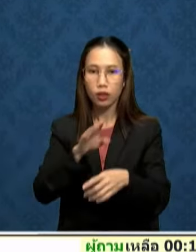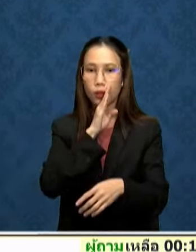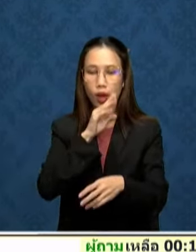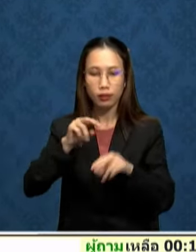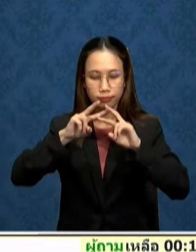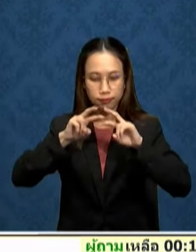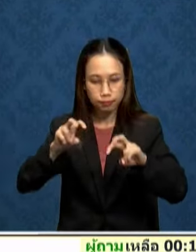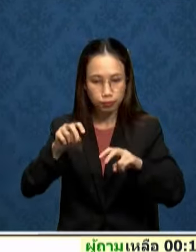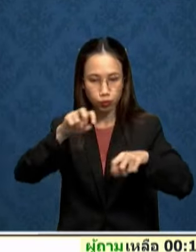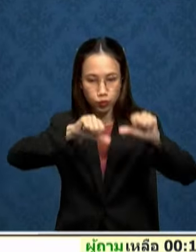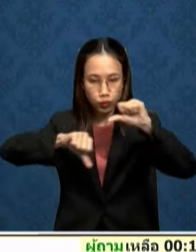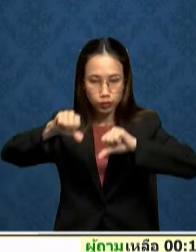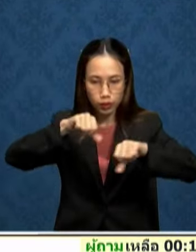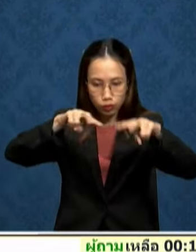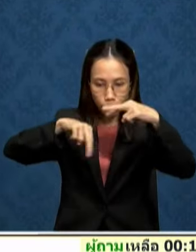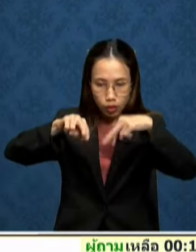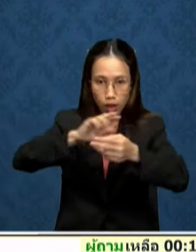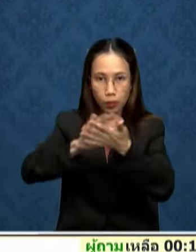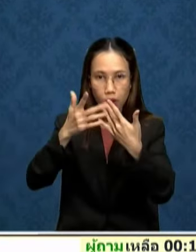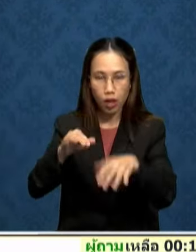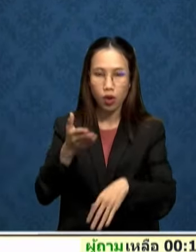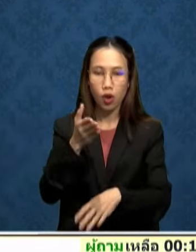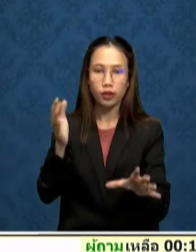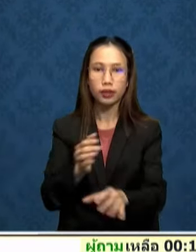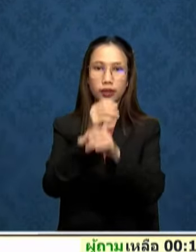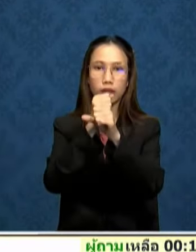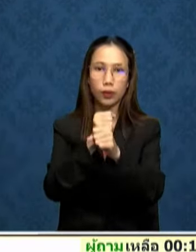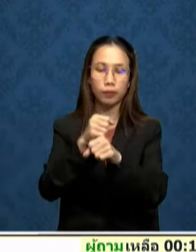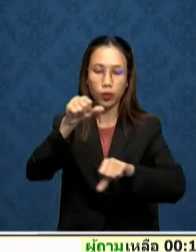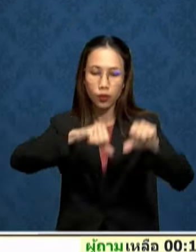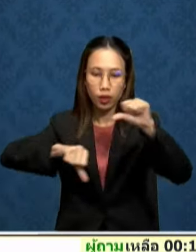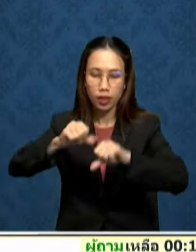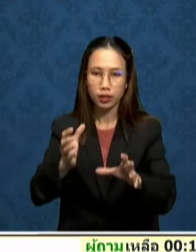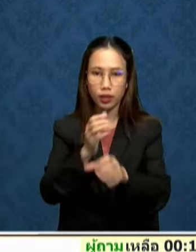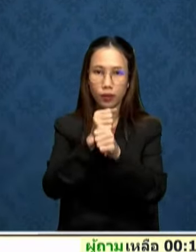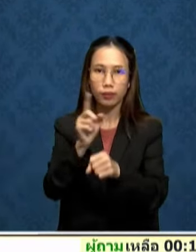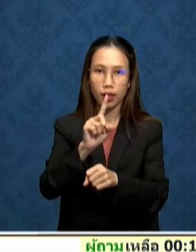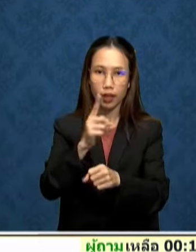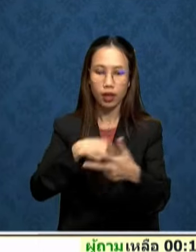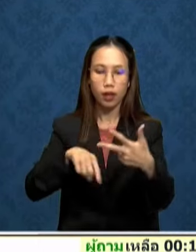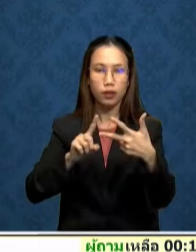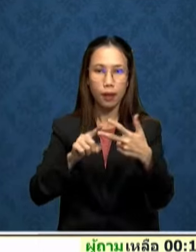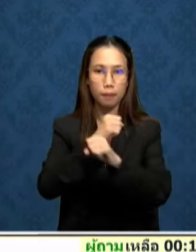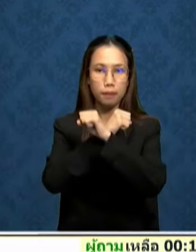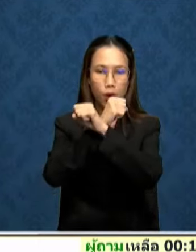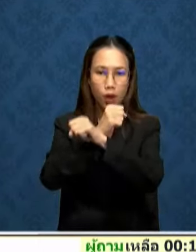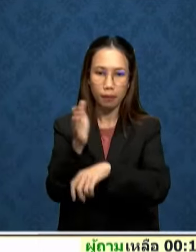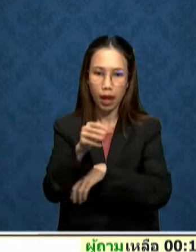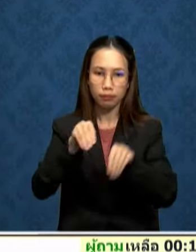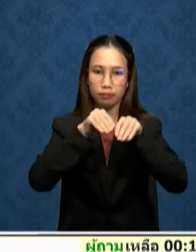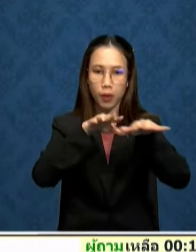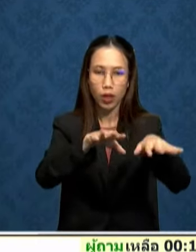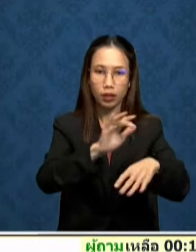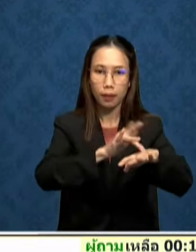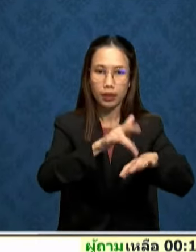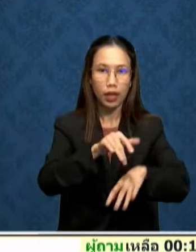องให้ผู้ขอนำเข้าแจ้งผลการทดลองแก่กรมประมง3ควรมีการป้องกันไม่ให้สัตว์ทดลองหลุดรอดไป